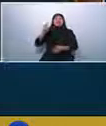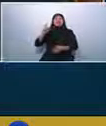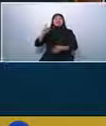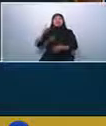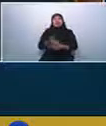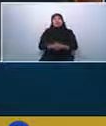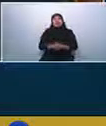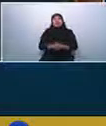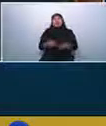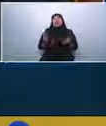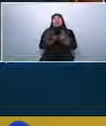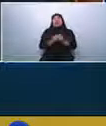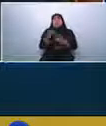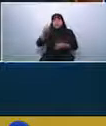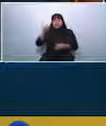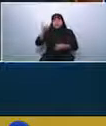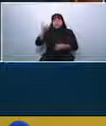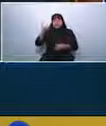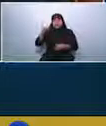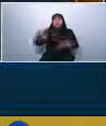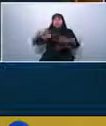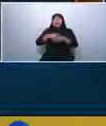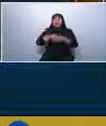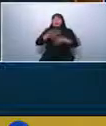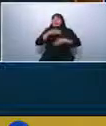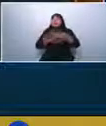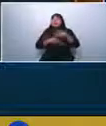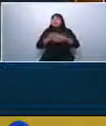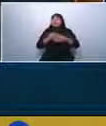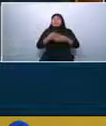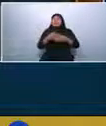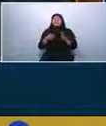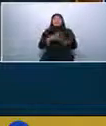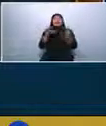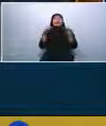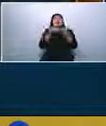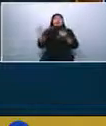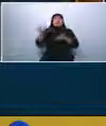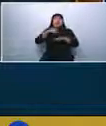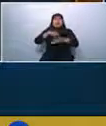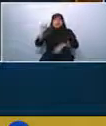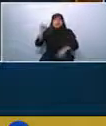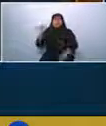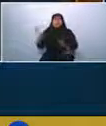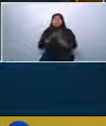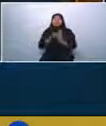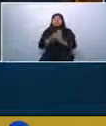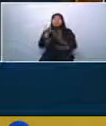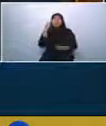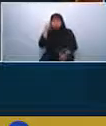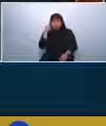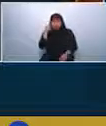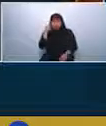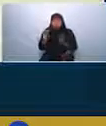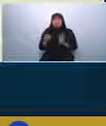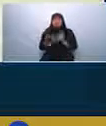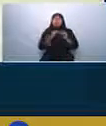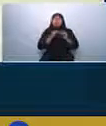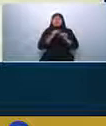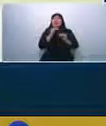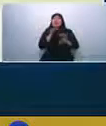Penerapan teknologi informasi dalam sistem peradilan di Mahkamah Agung terbukti mampu meningkatkan